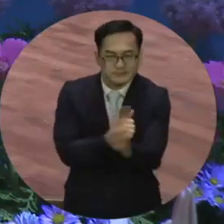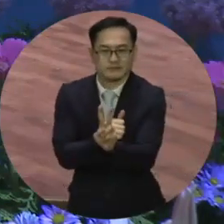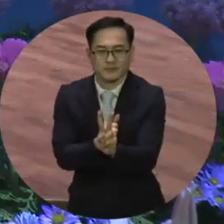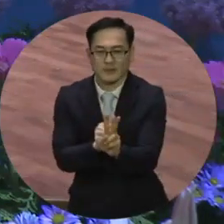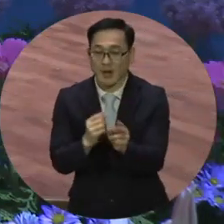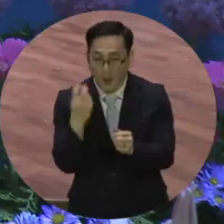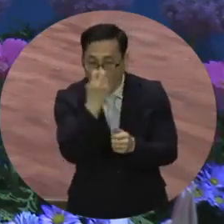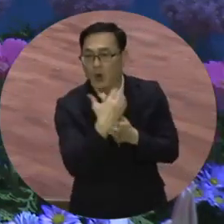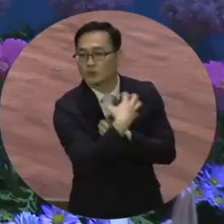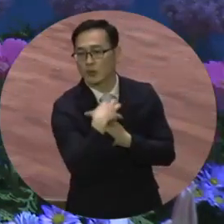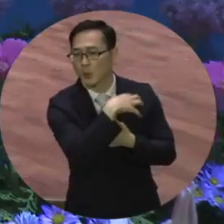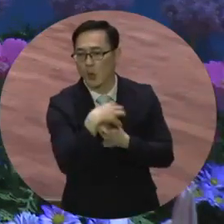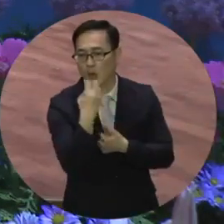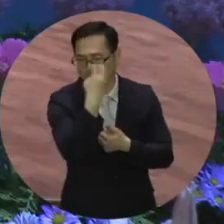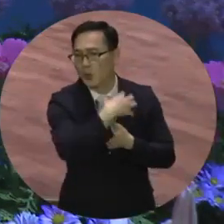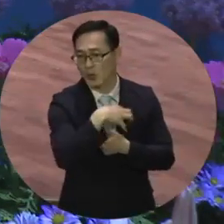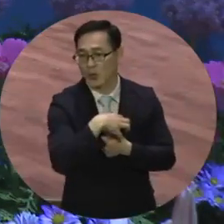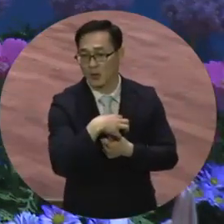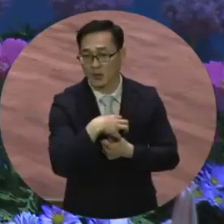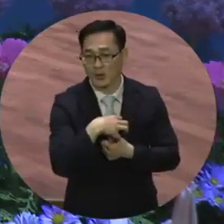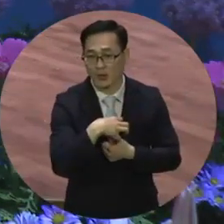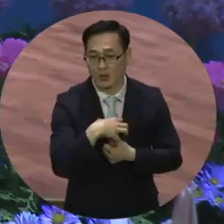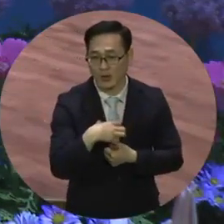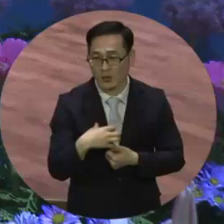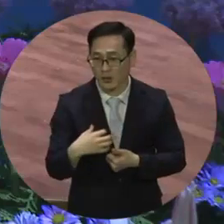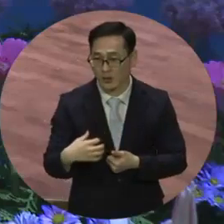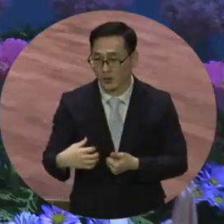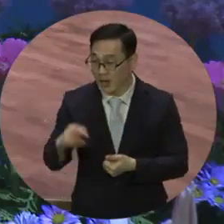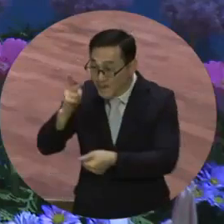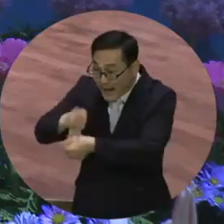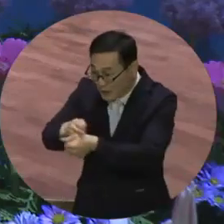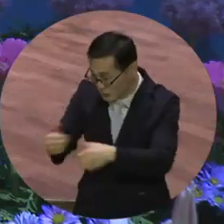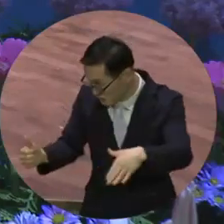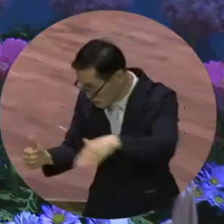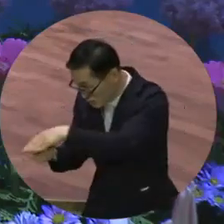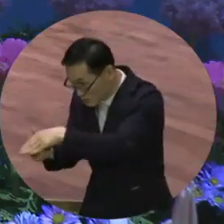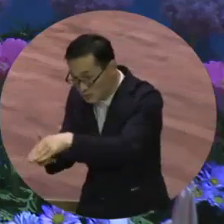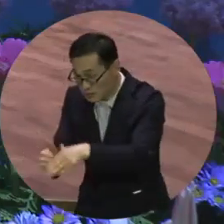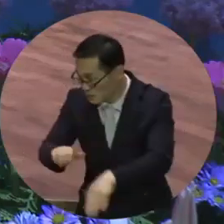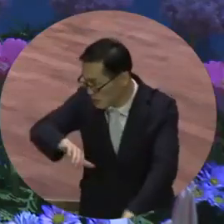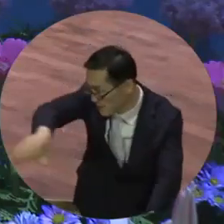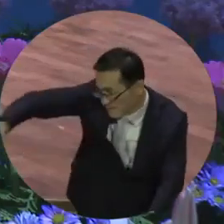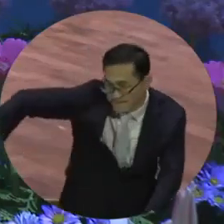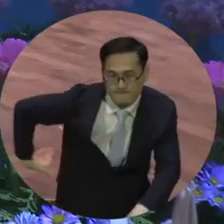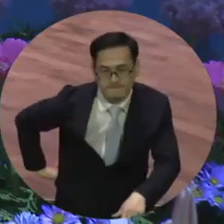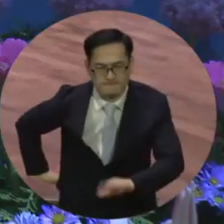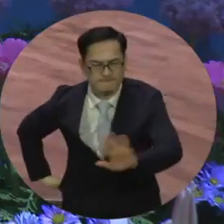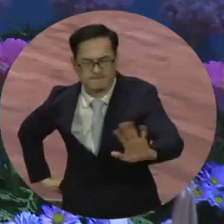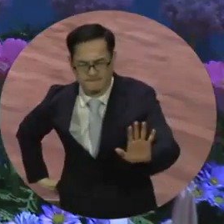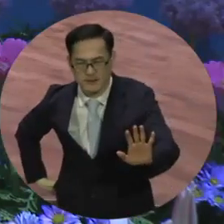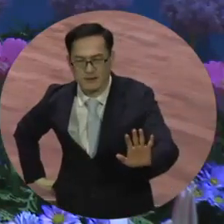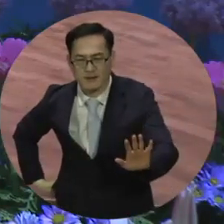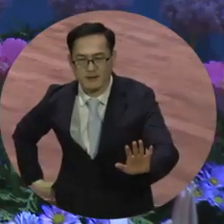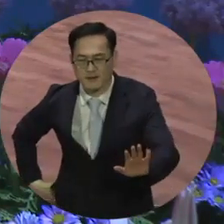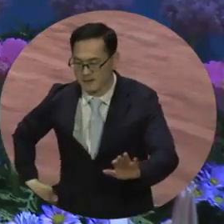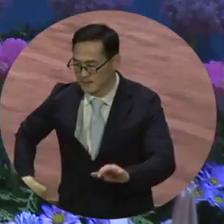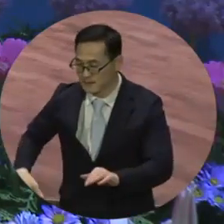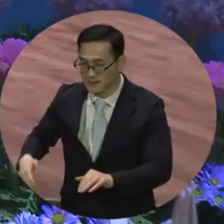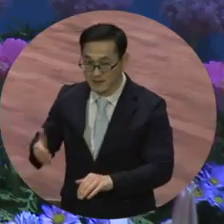거예요. 그걸 몇 번 한 거예요. 그러니까 바울이 이 사람들은 목을 내놨구나. 자기 바울의 목숨을